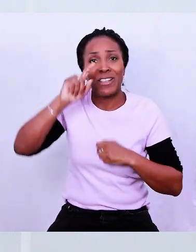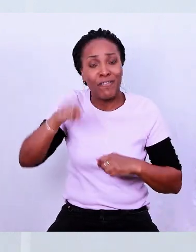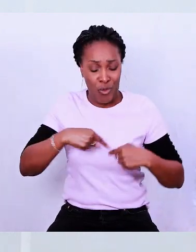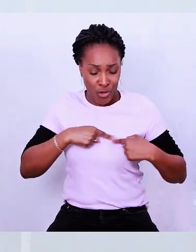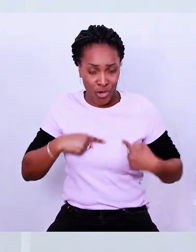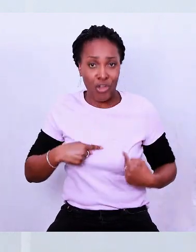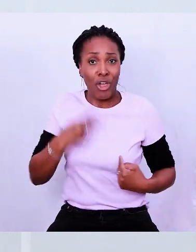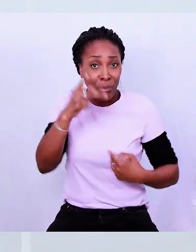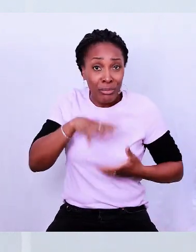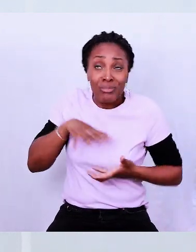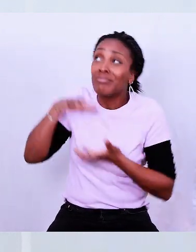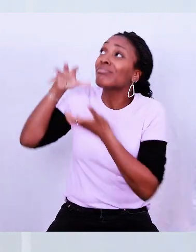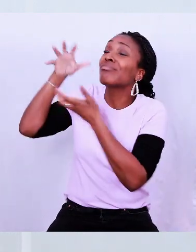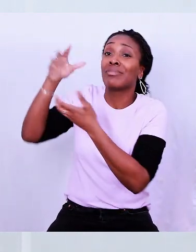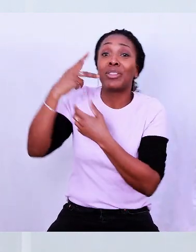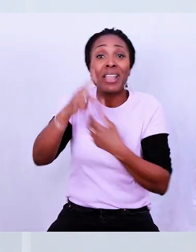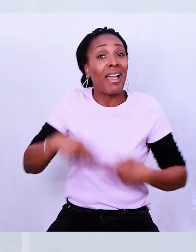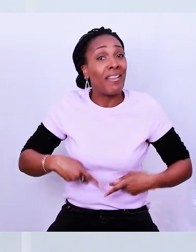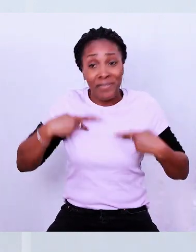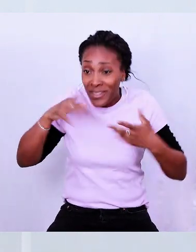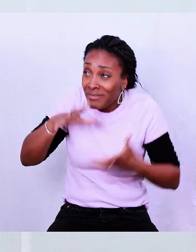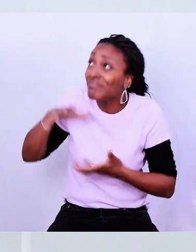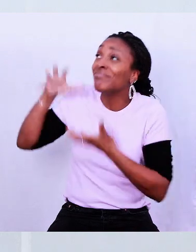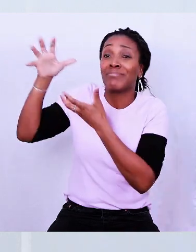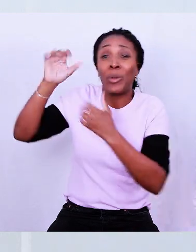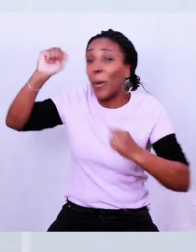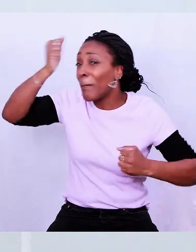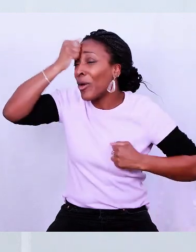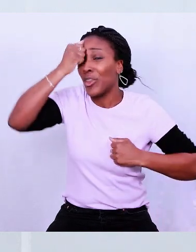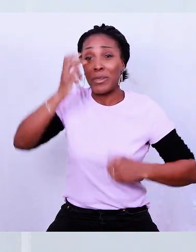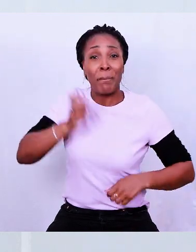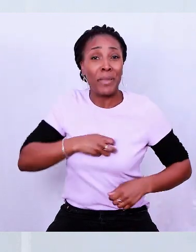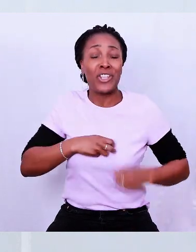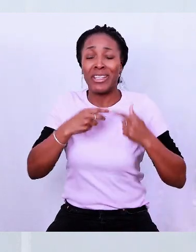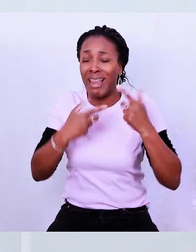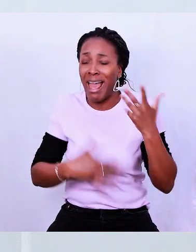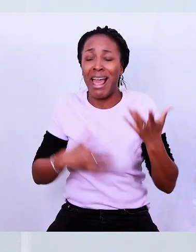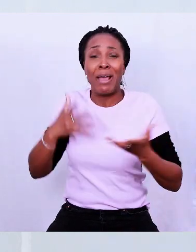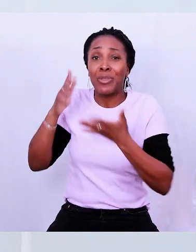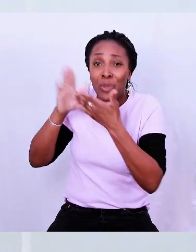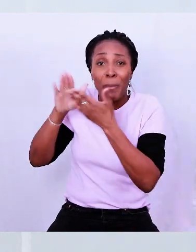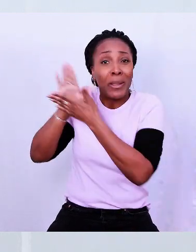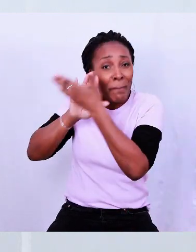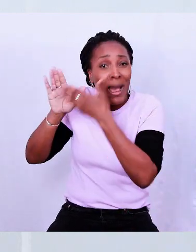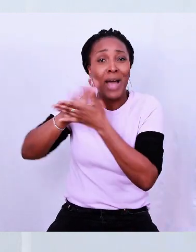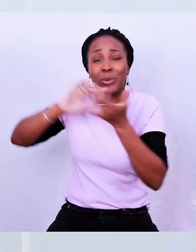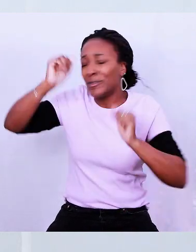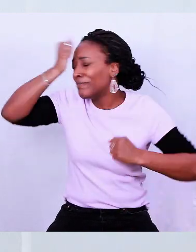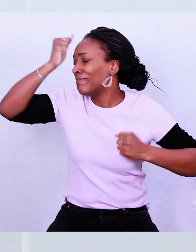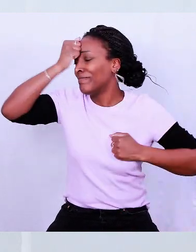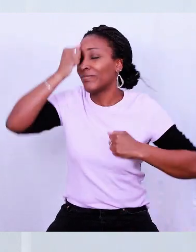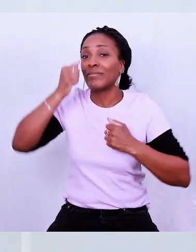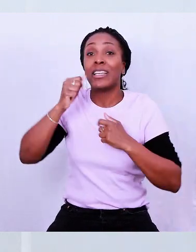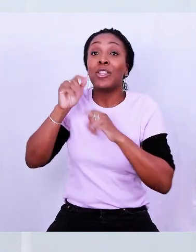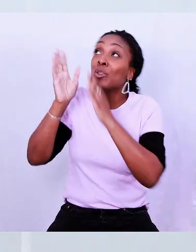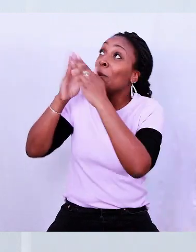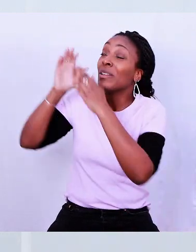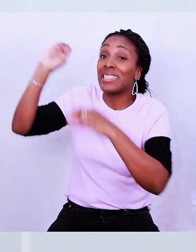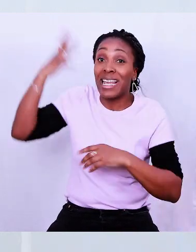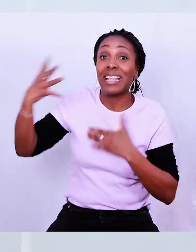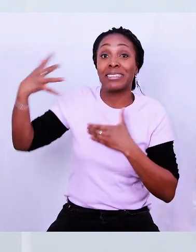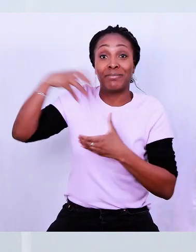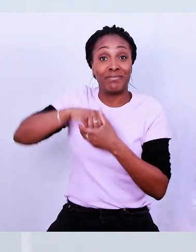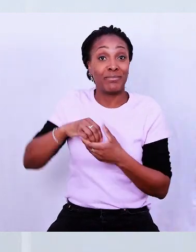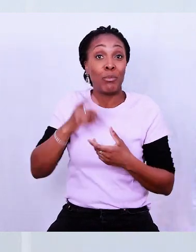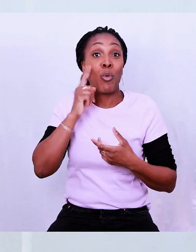à Jésus-Christ, à lui donner toute ta vie, à te repentir de tes péchés et à inviter le Saint-Esprit à vivre en toi parce que les temps sont courts